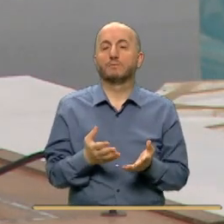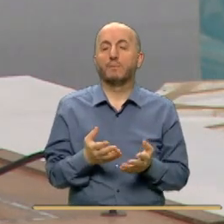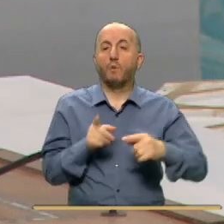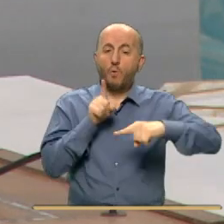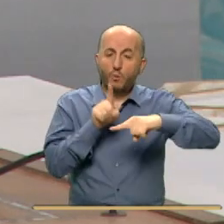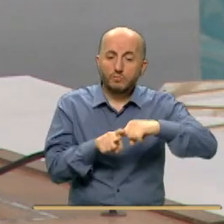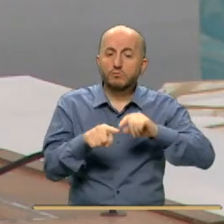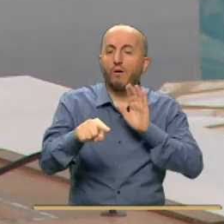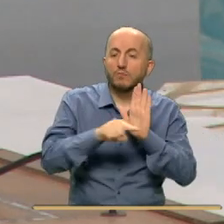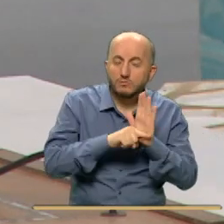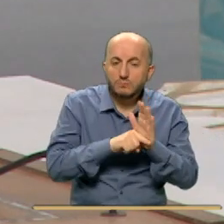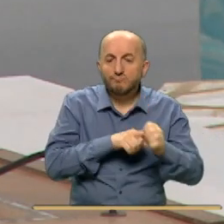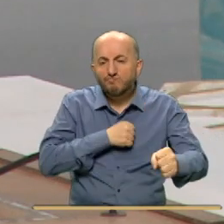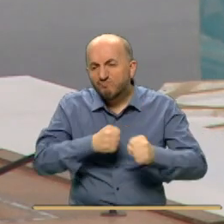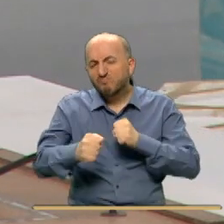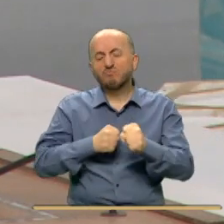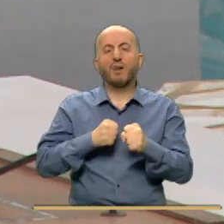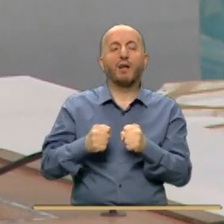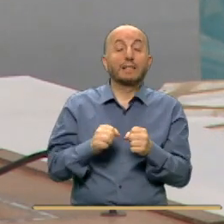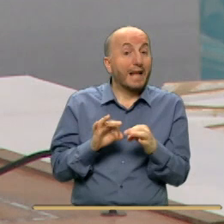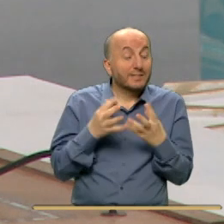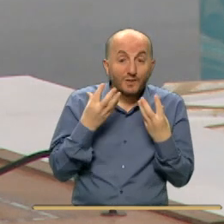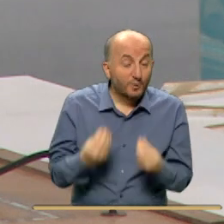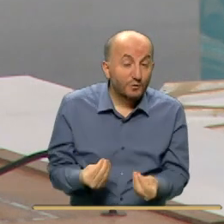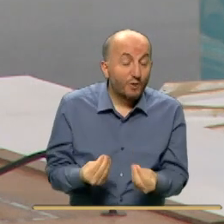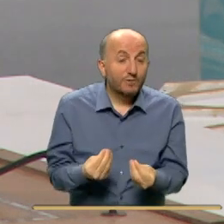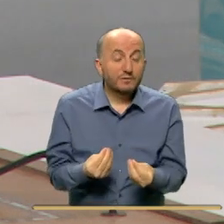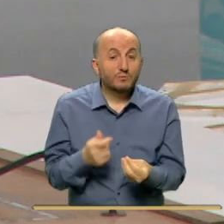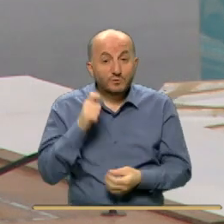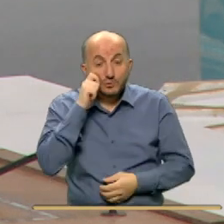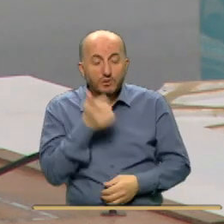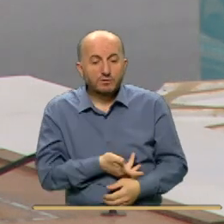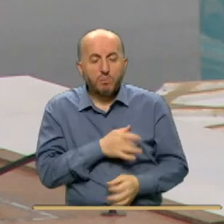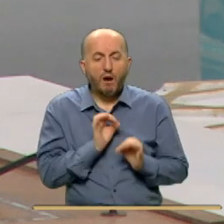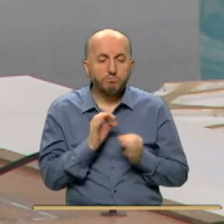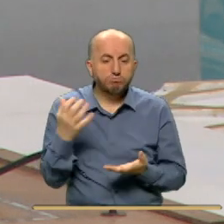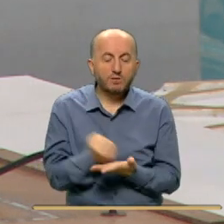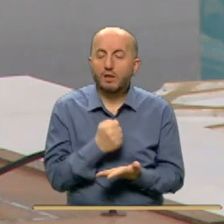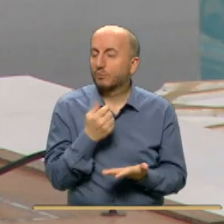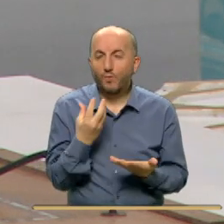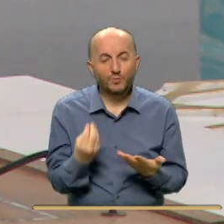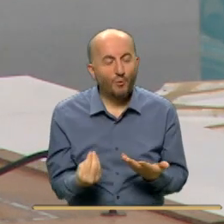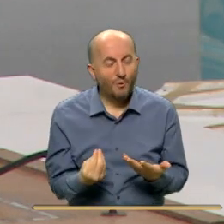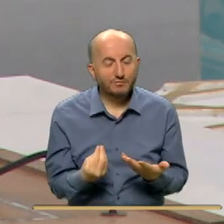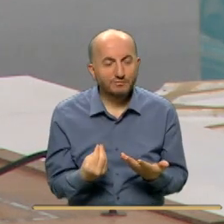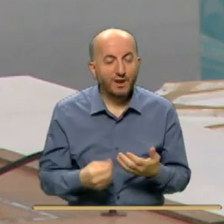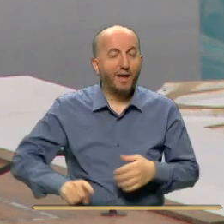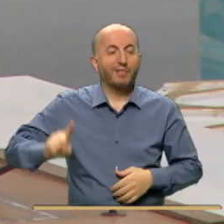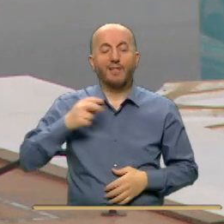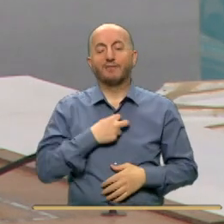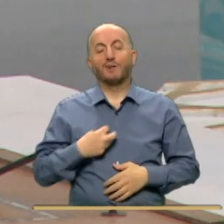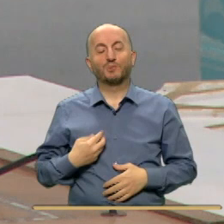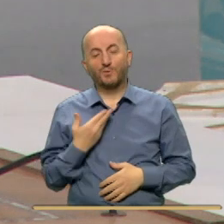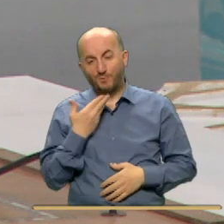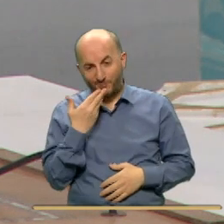olumluyla olumsuzun mücadele hali. Nasıl oluyor? müminin imanı kazançlı yapıyor. Allah Resulü